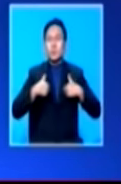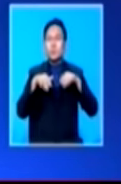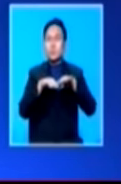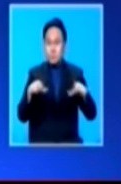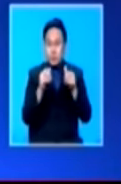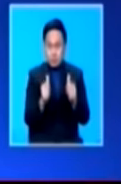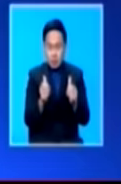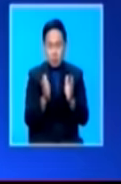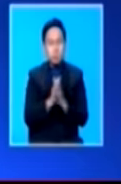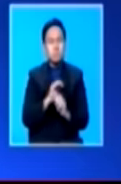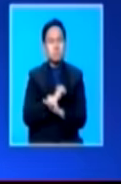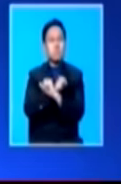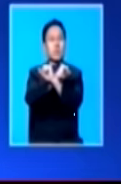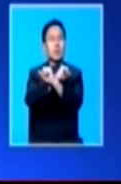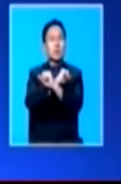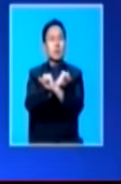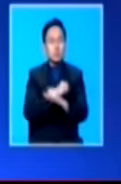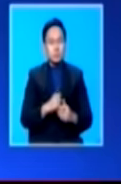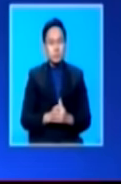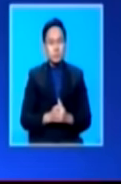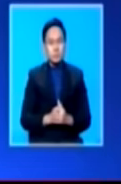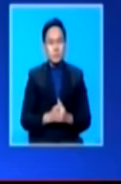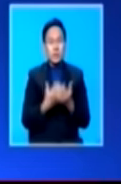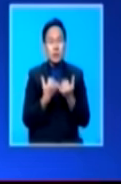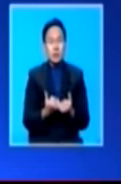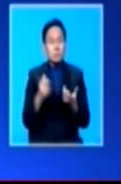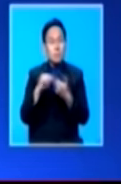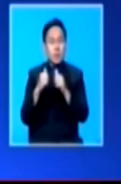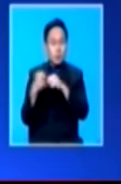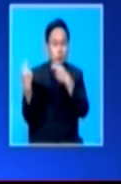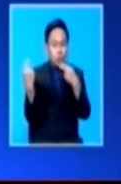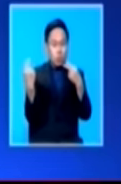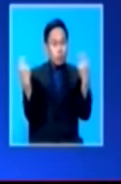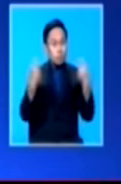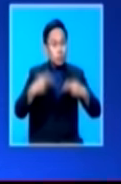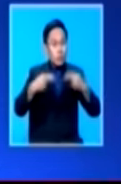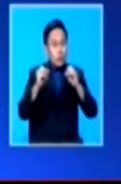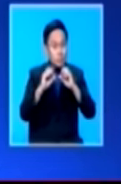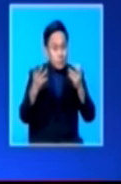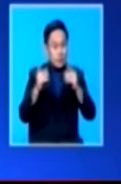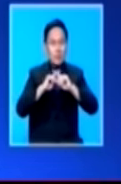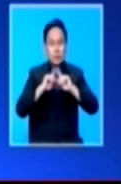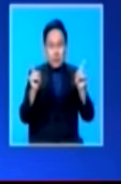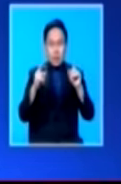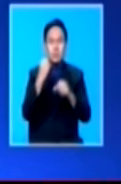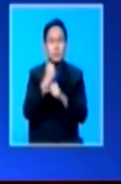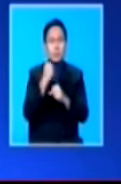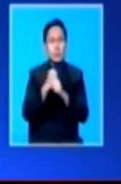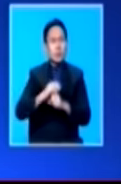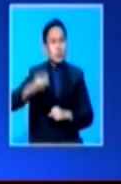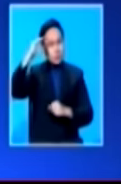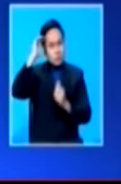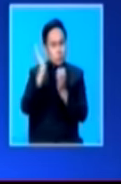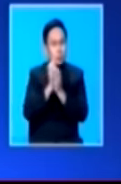ขจนถึงทุกวันนี้แม้เมื่อไม่มีภัยสงครามแต่ก็ยังคงมีข้าราชการพลเรือนตำรวจทห